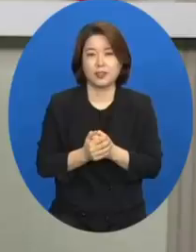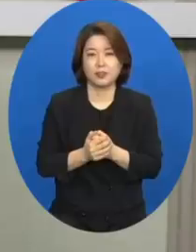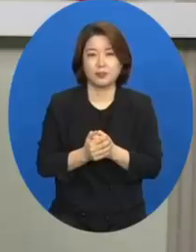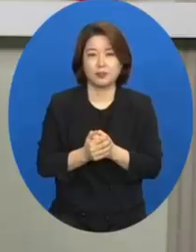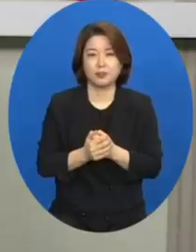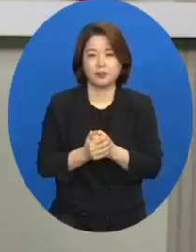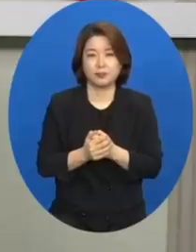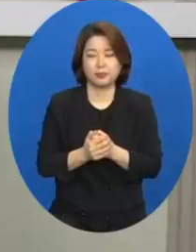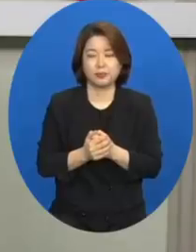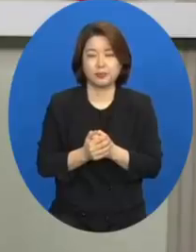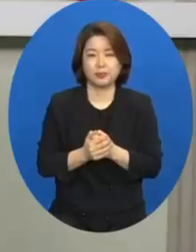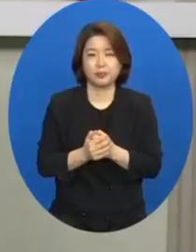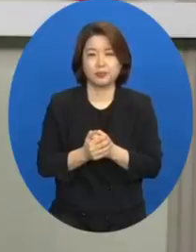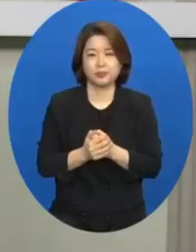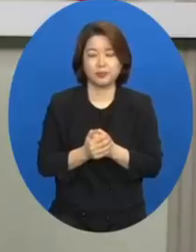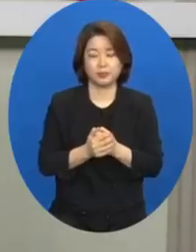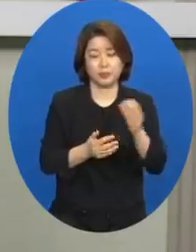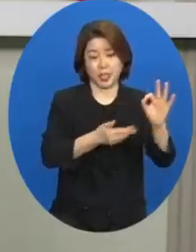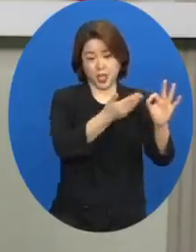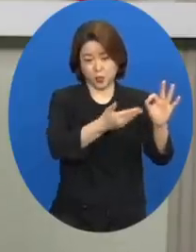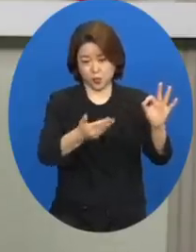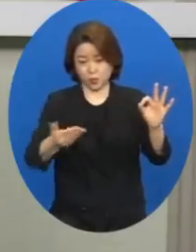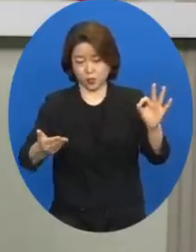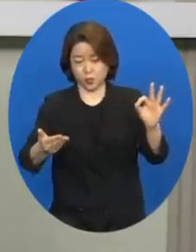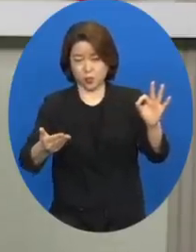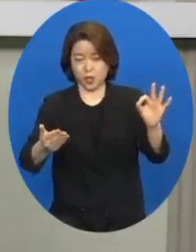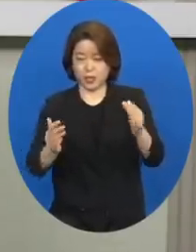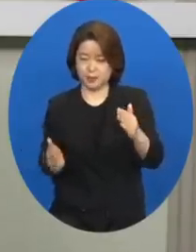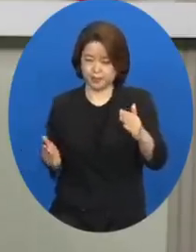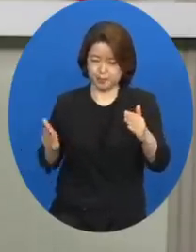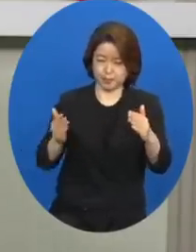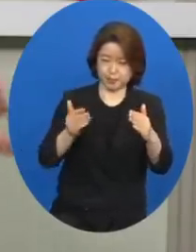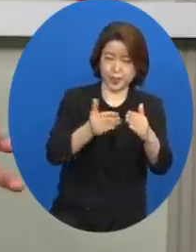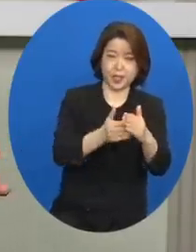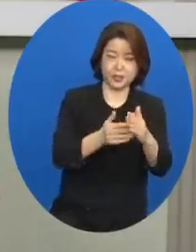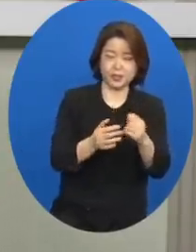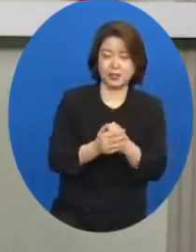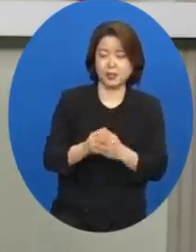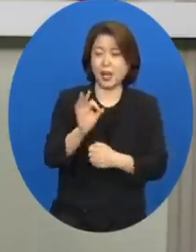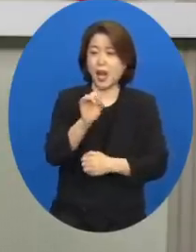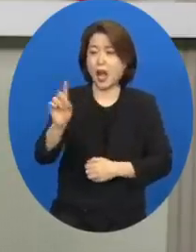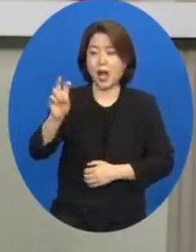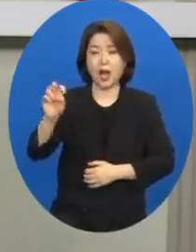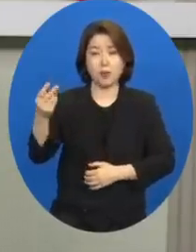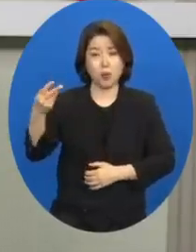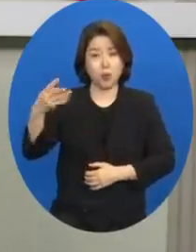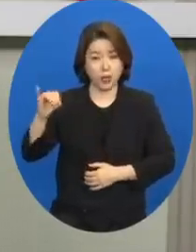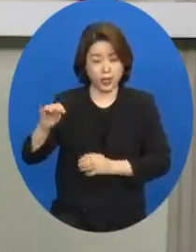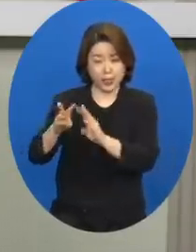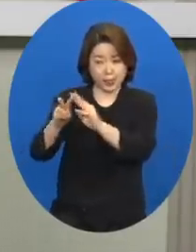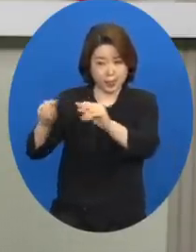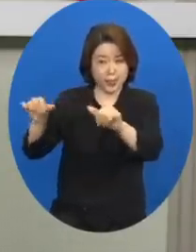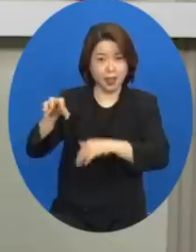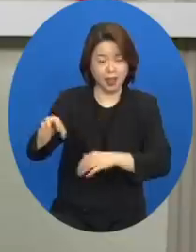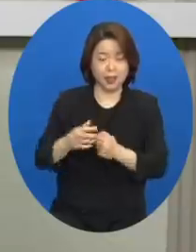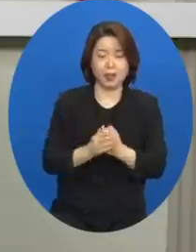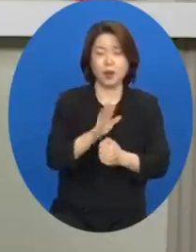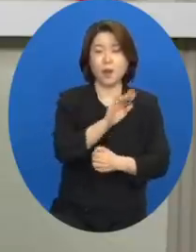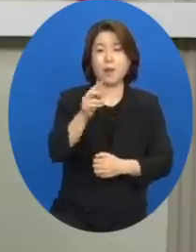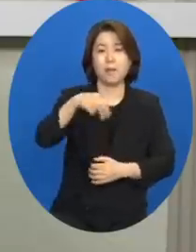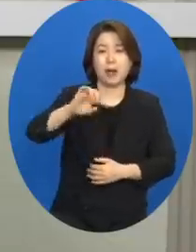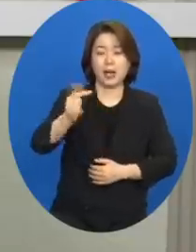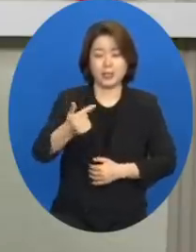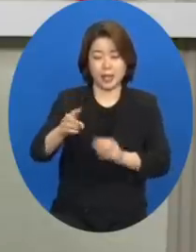그 요단강 까지 가기까지 그 아무리 땅 그리고 그 바산 땅